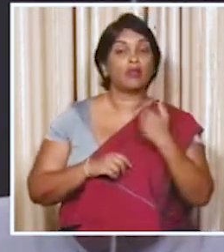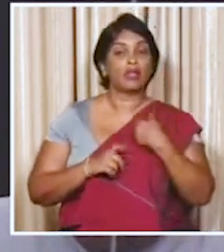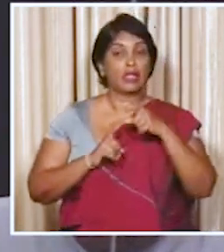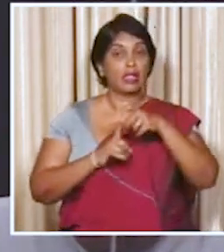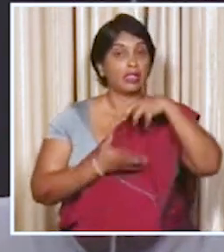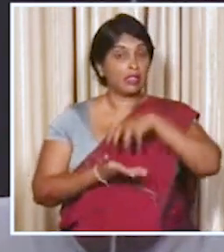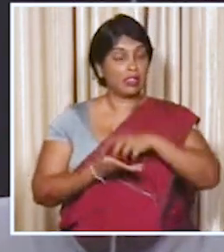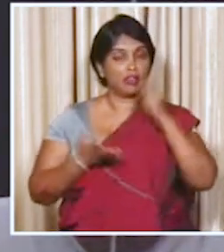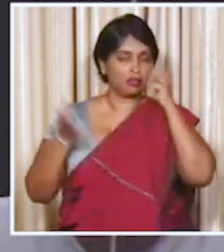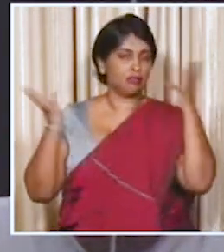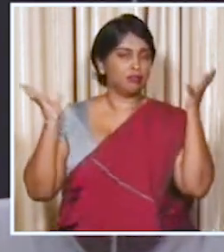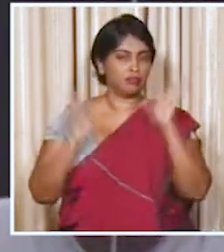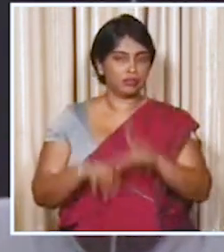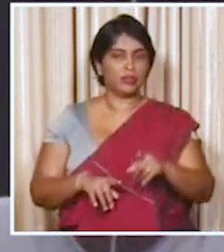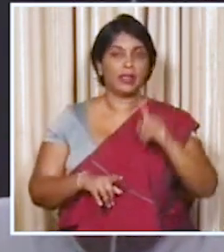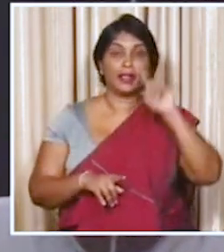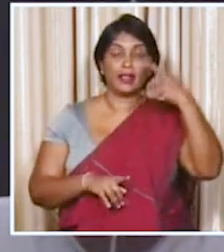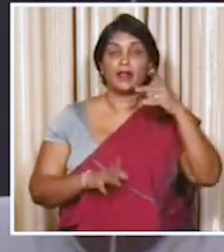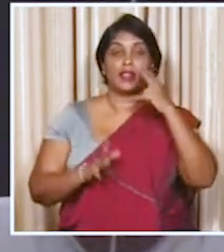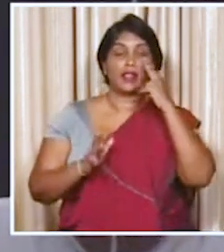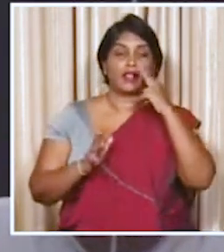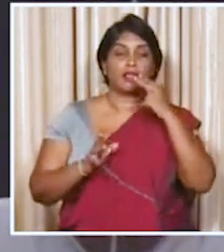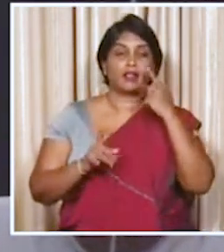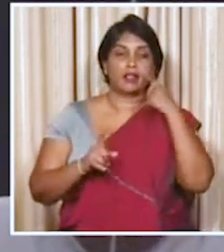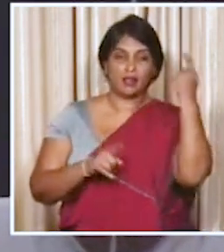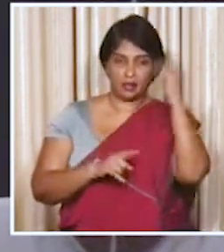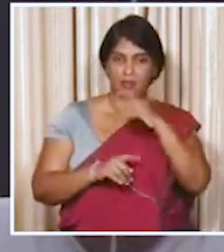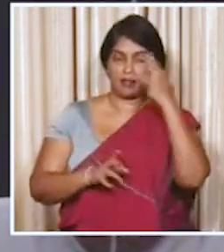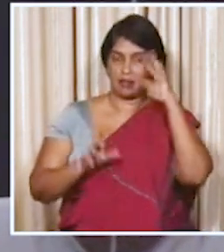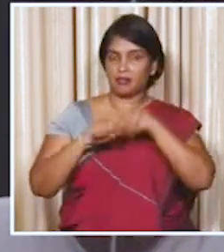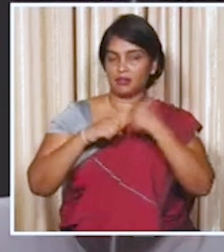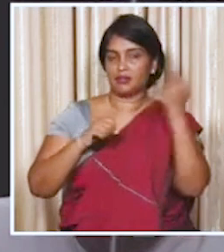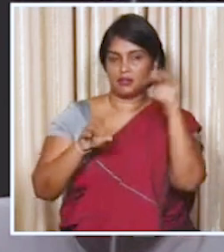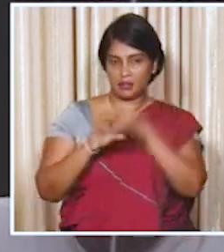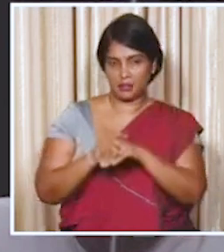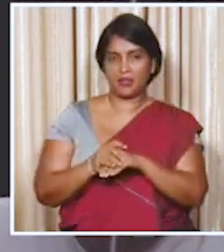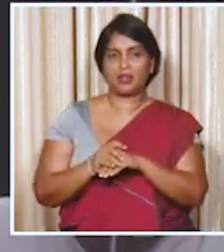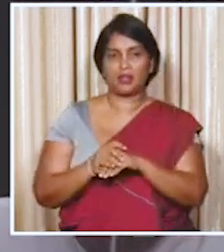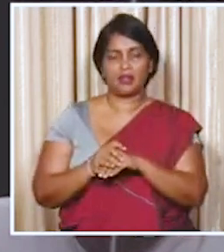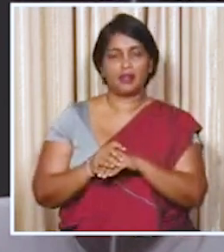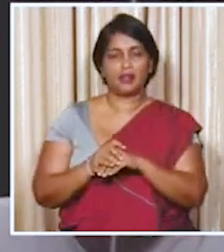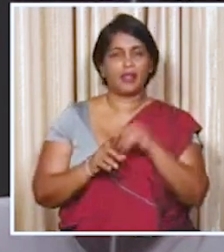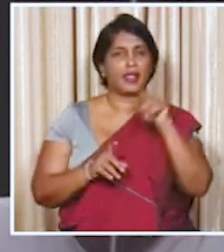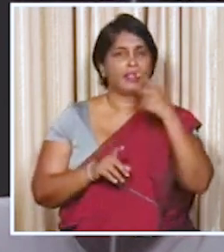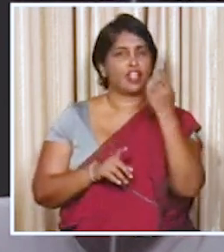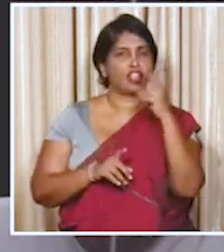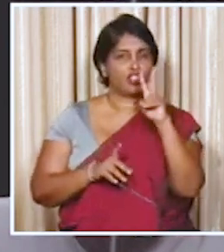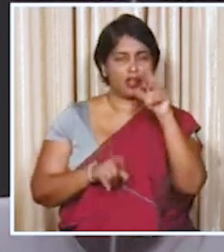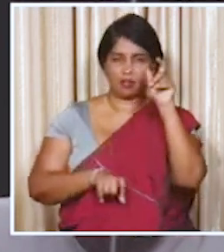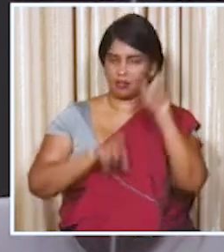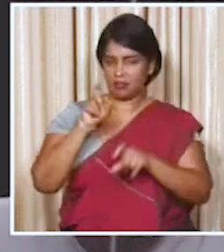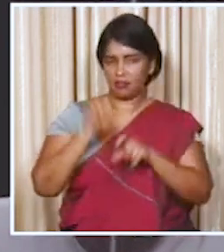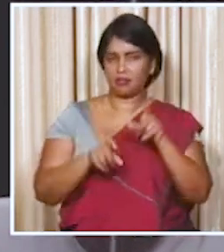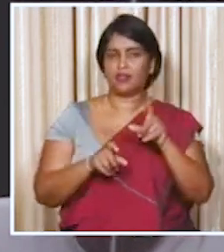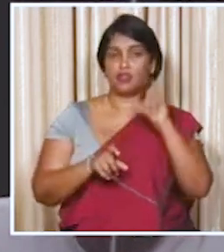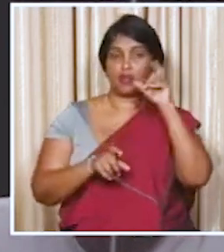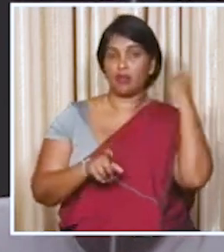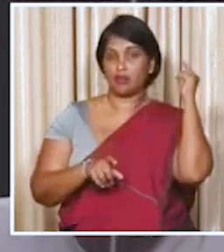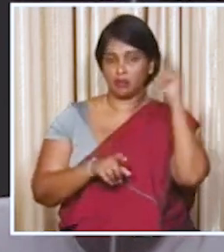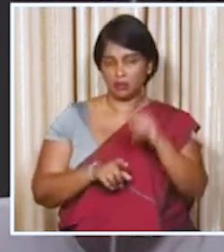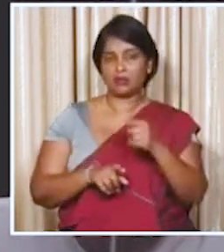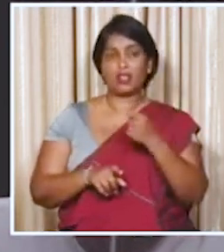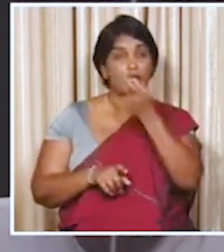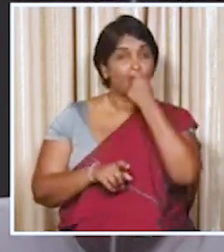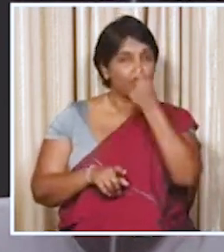දිස්ත්‍රික්ක සෙනඟ ගෙනෙලා. ඔබතුමිය හෙට මගේ නාවලපිටිය ඔබතුමිය ආව මගේ කාන්තා සංවිධානයට. නාවලපිටිය මම දැක්ක 112 දෙනෙක් හිටියා. ඔබතුමිය කොළඹ ඉඳලා එනකොට මම